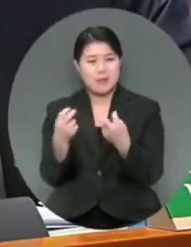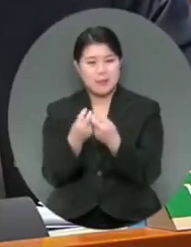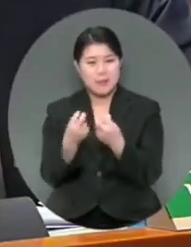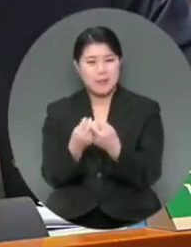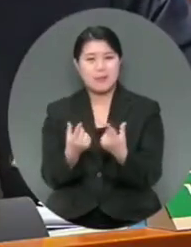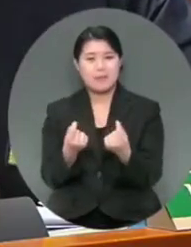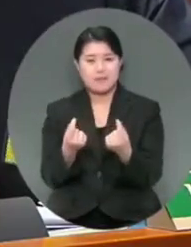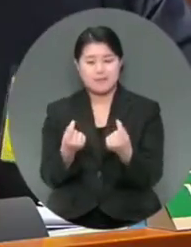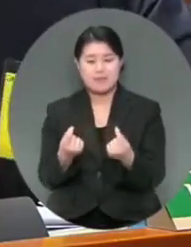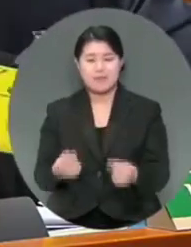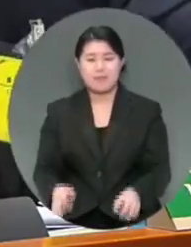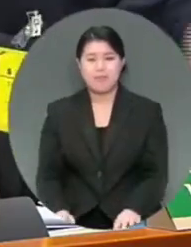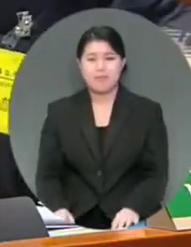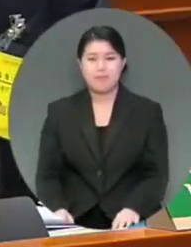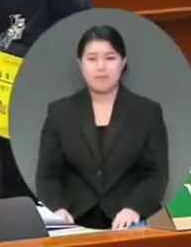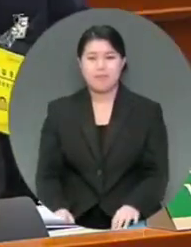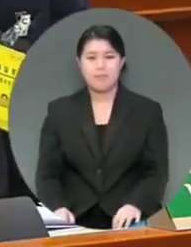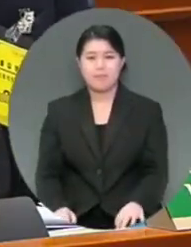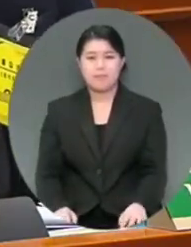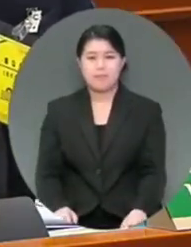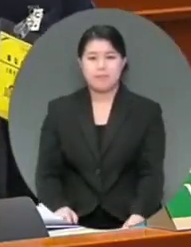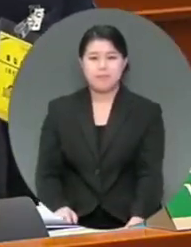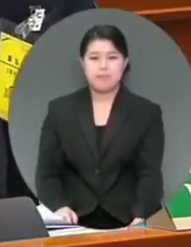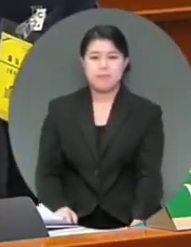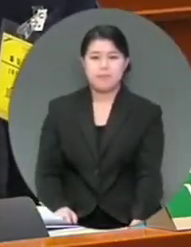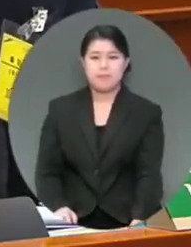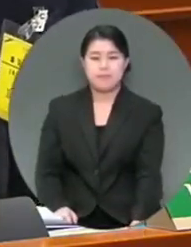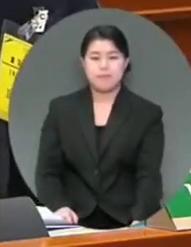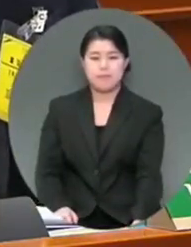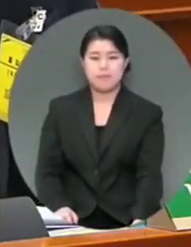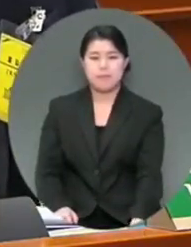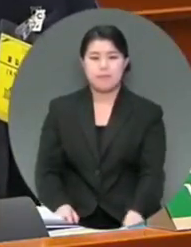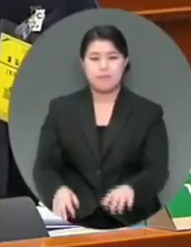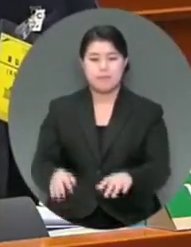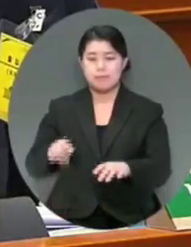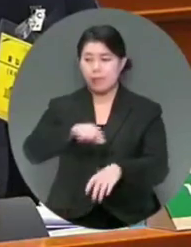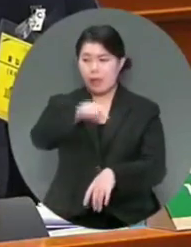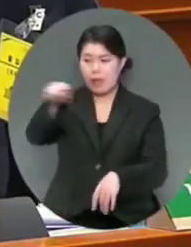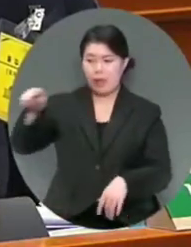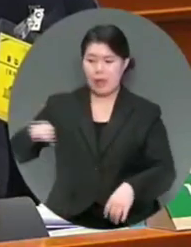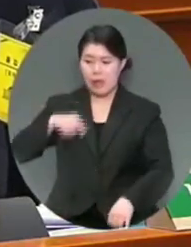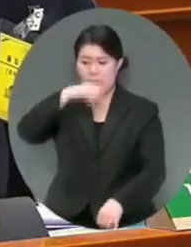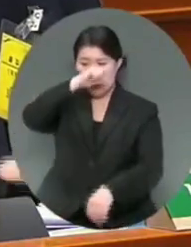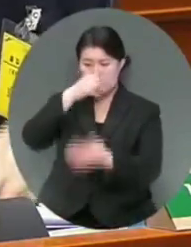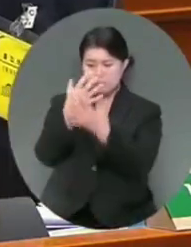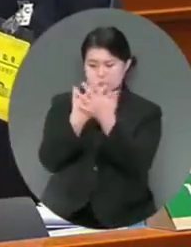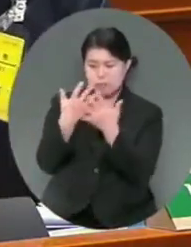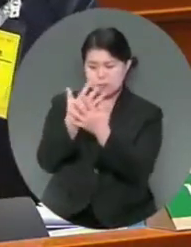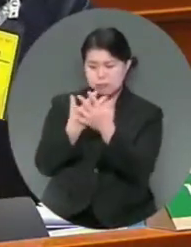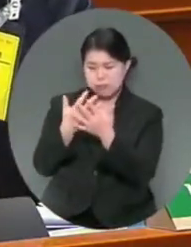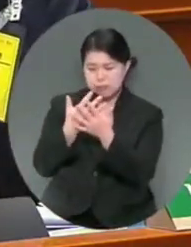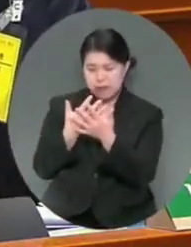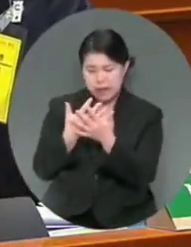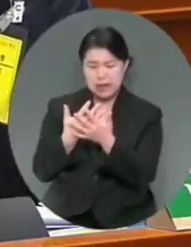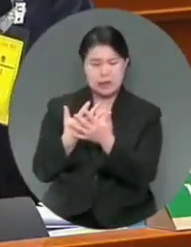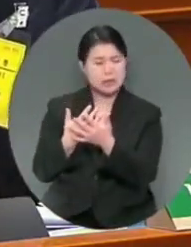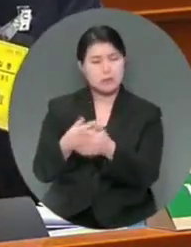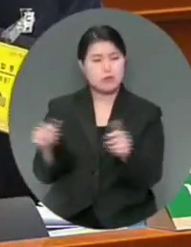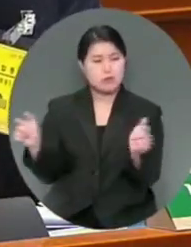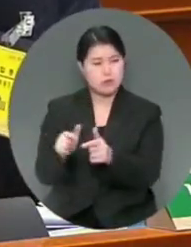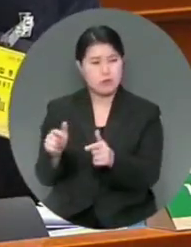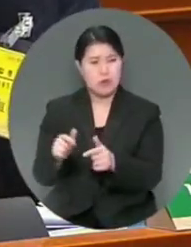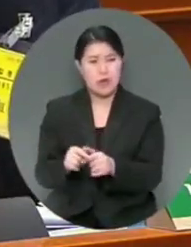뭐 거의 동일하다고 보시면 될것 같습니다. 자, 이 권력기관의 불투명한 이 예산들을 삭감해서